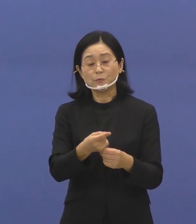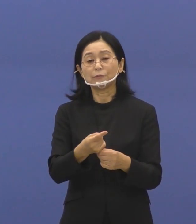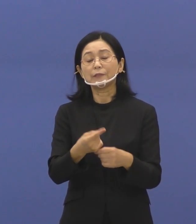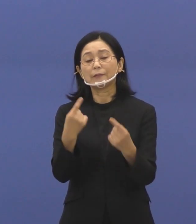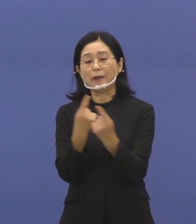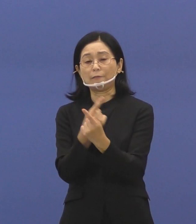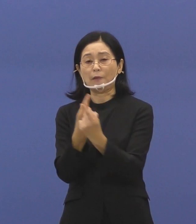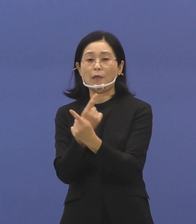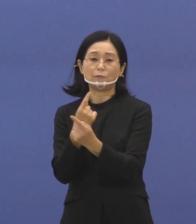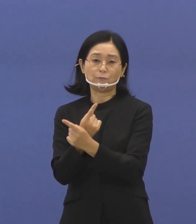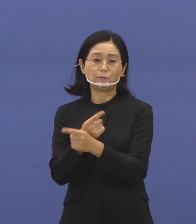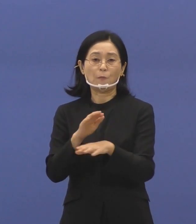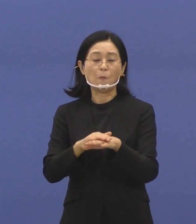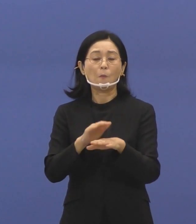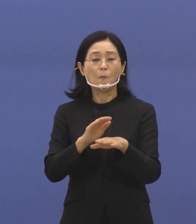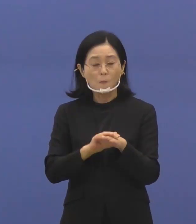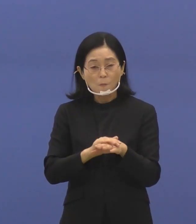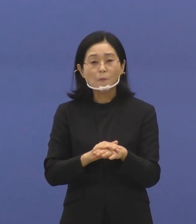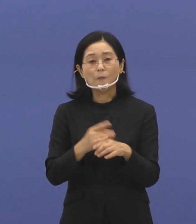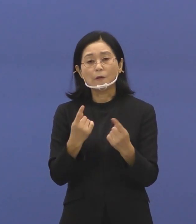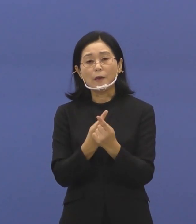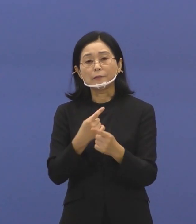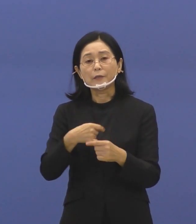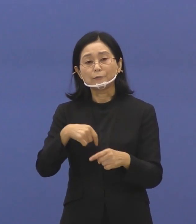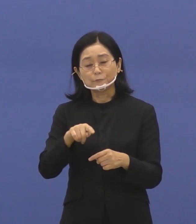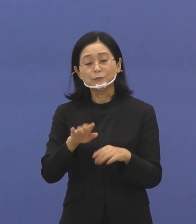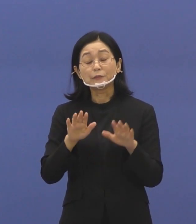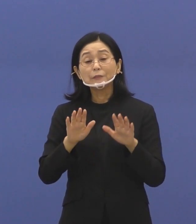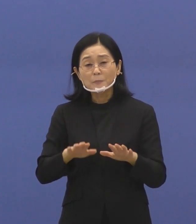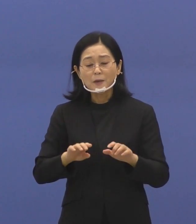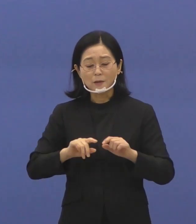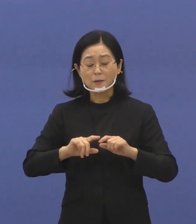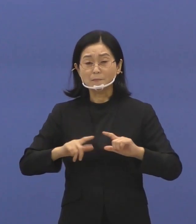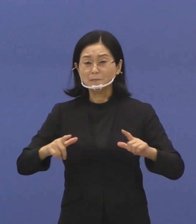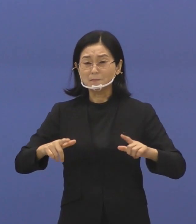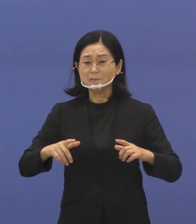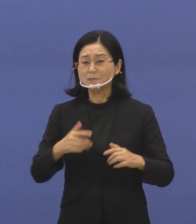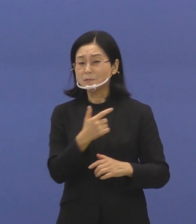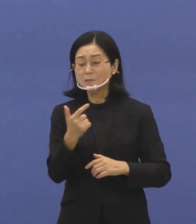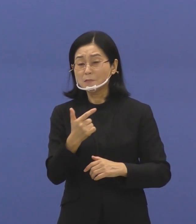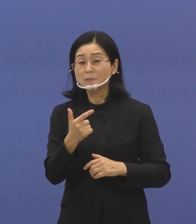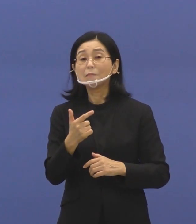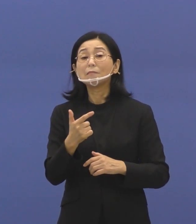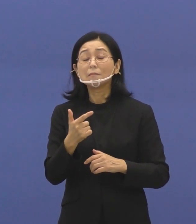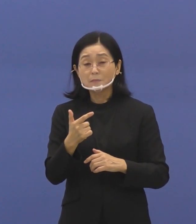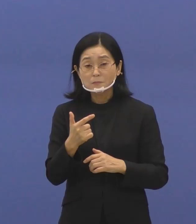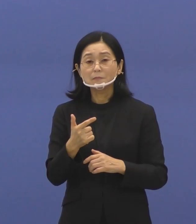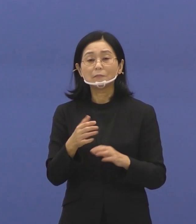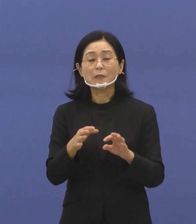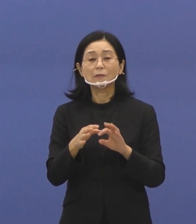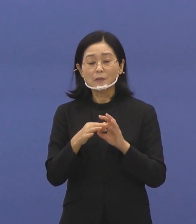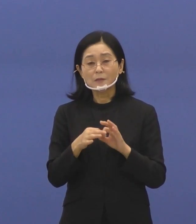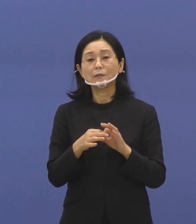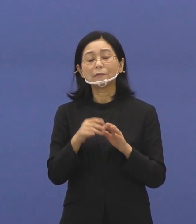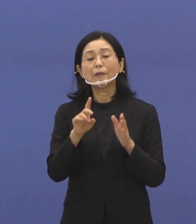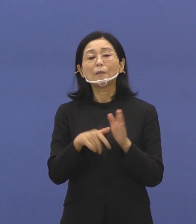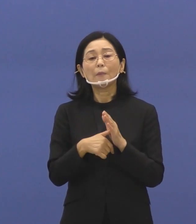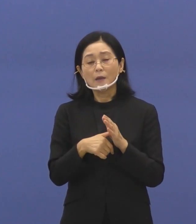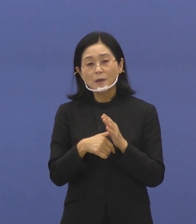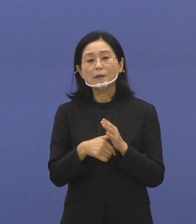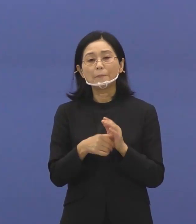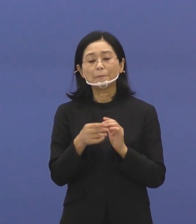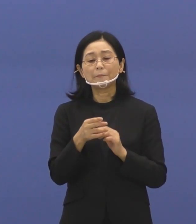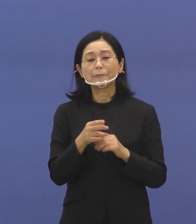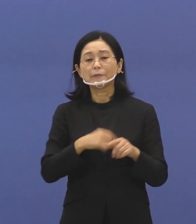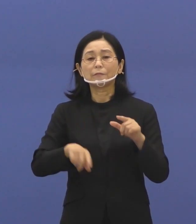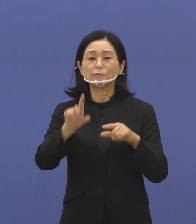あの時以上の感染者水準になっていますので、この間ハーシスの入力項目を減らした、さらに追加的